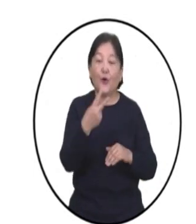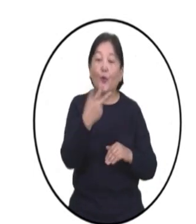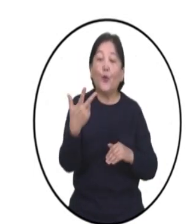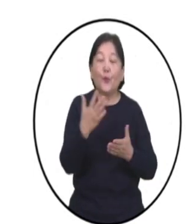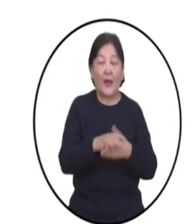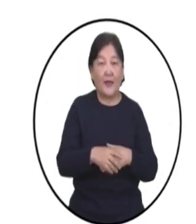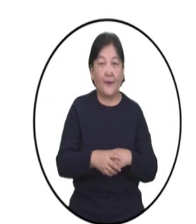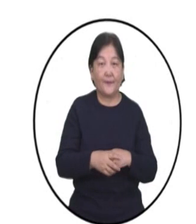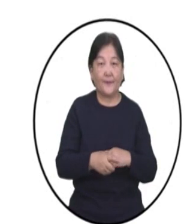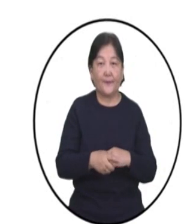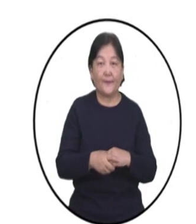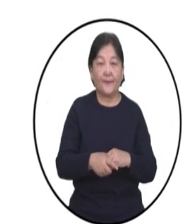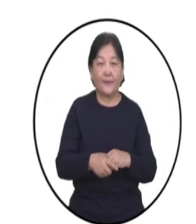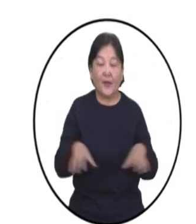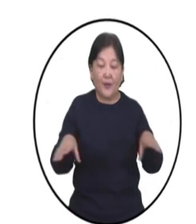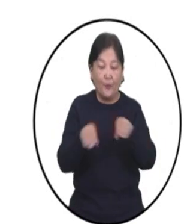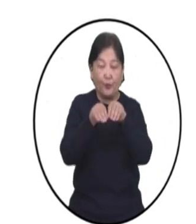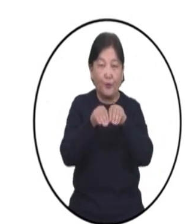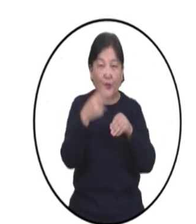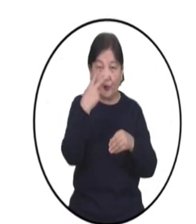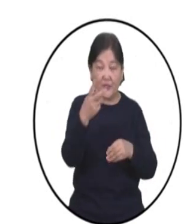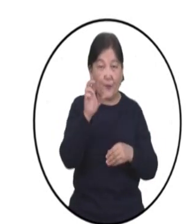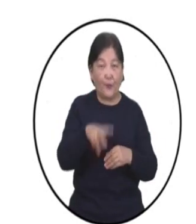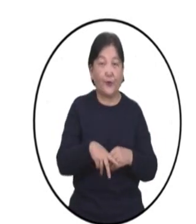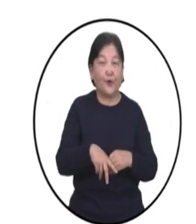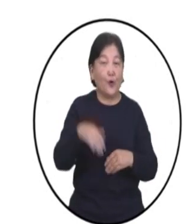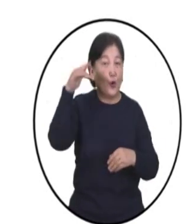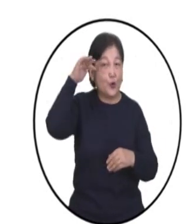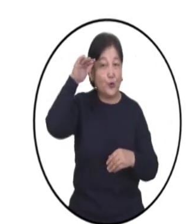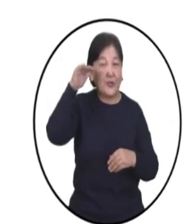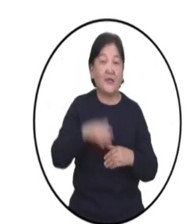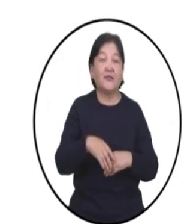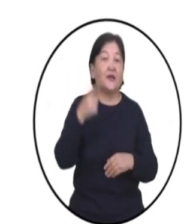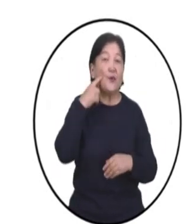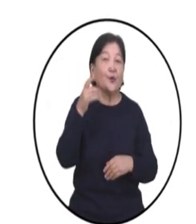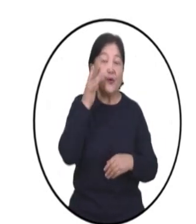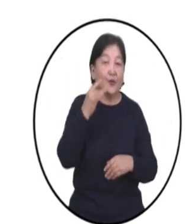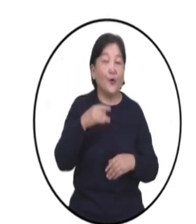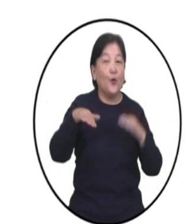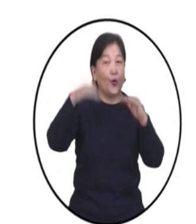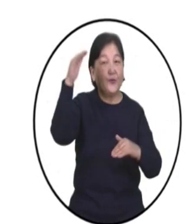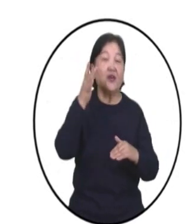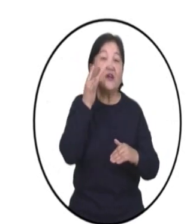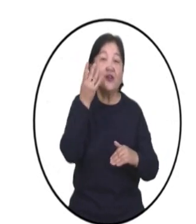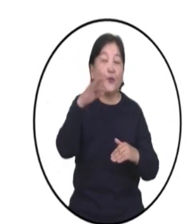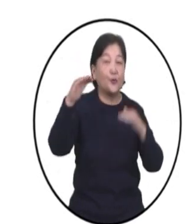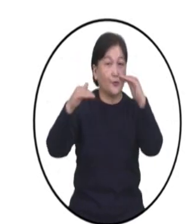За ингээд эндээс дүгнэж үзэх юм бол өсвөр насны охид хүүхдийн хувьд бол хүүхэд бол яг илүү